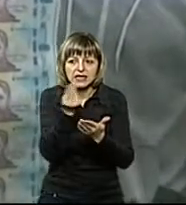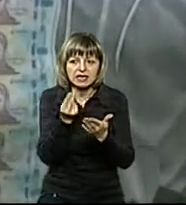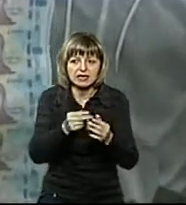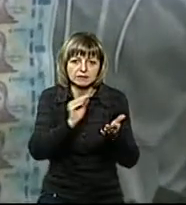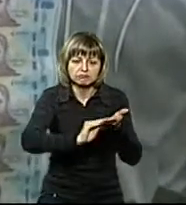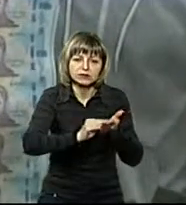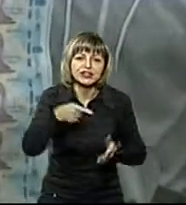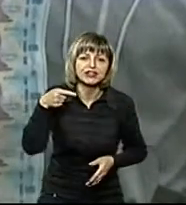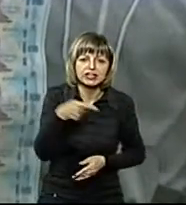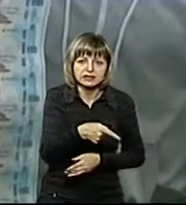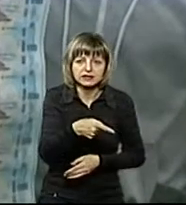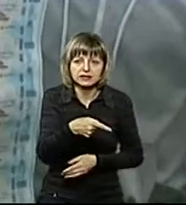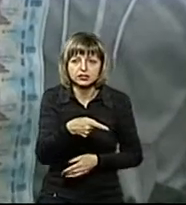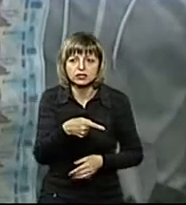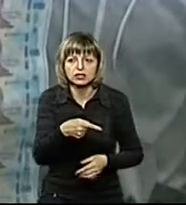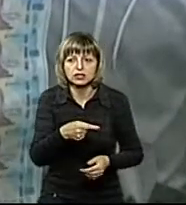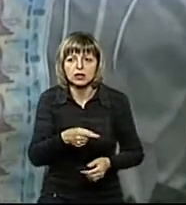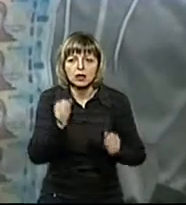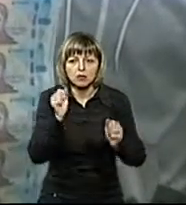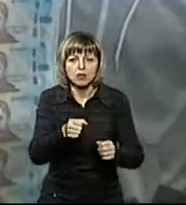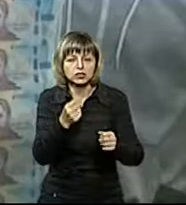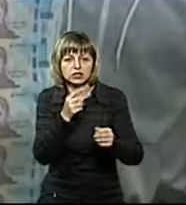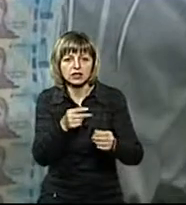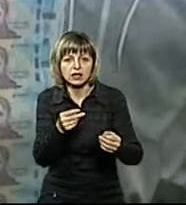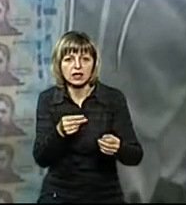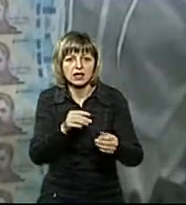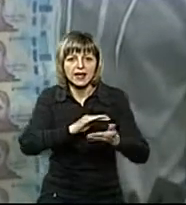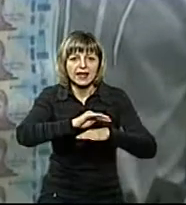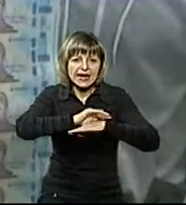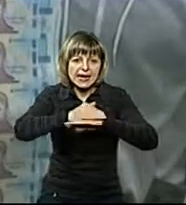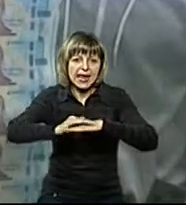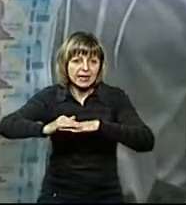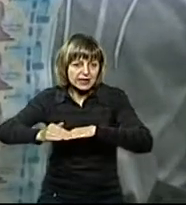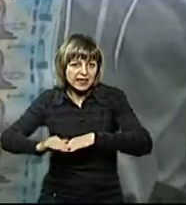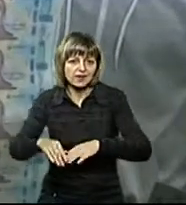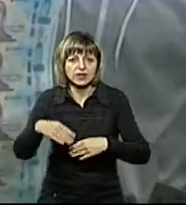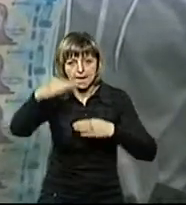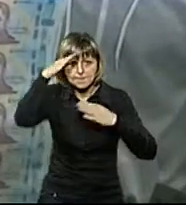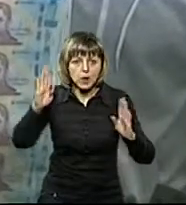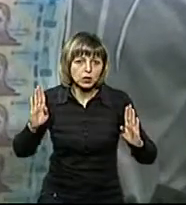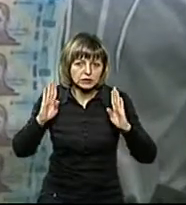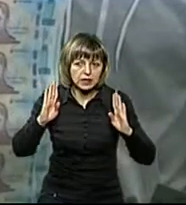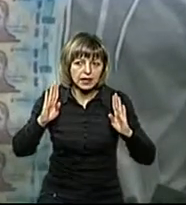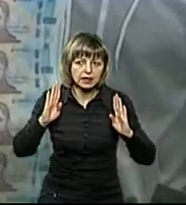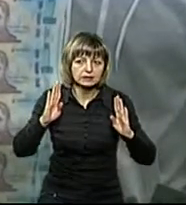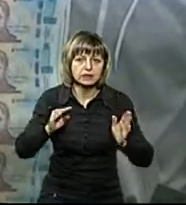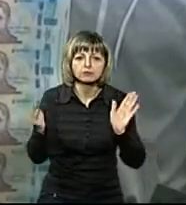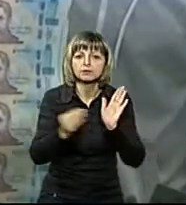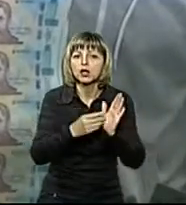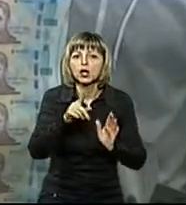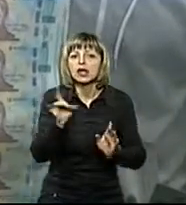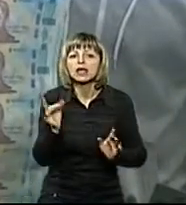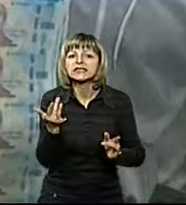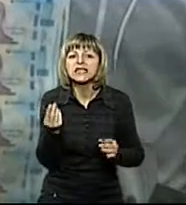1000, теж проти світла ви можете побачити. Рельєфні елементи, портрет, позначення номіналу, знак